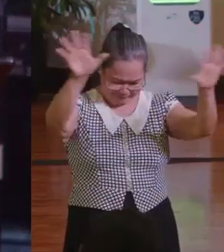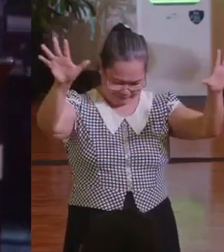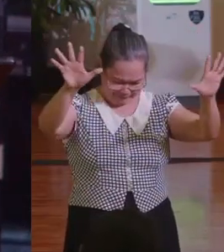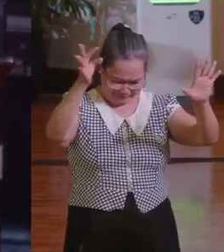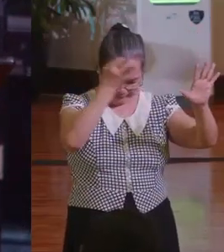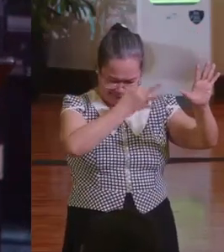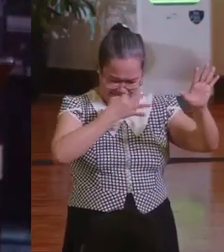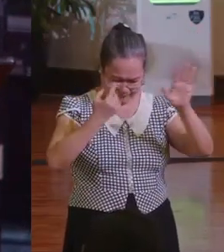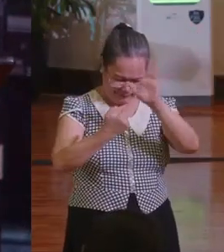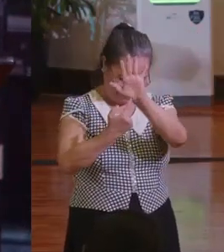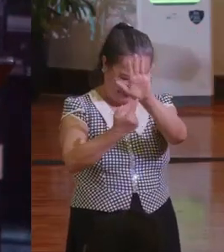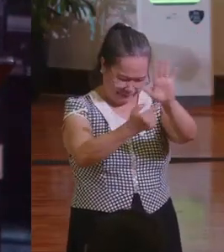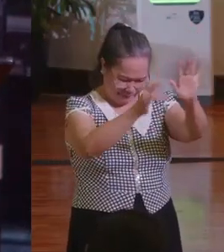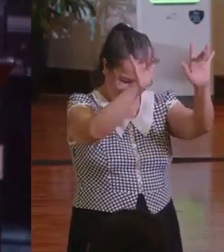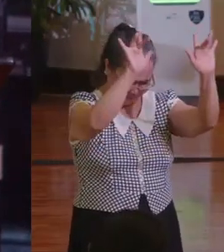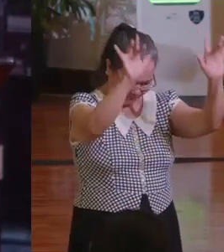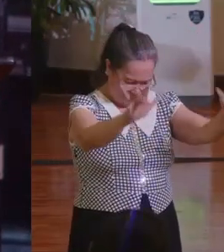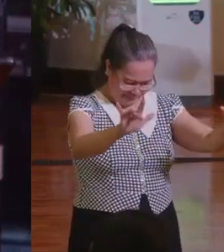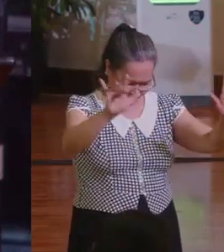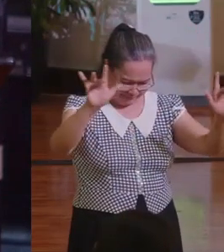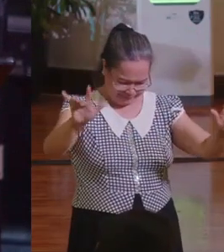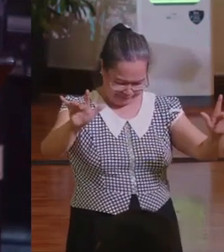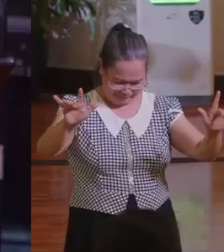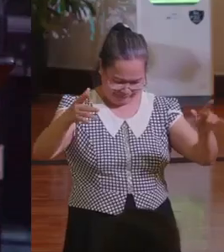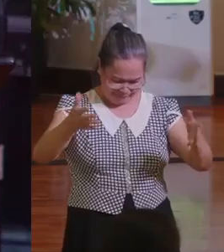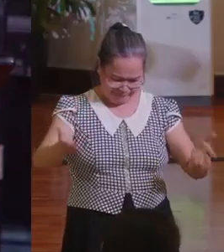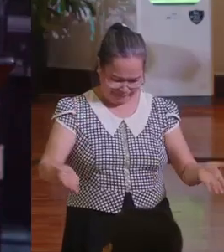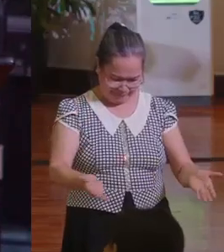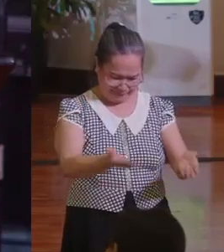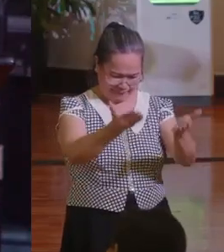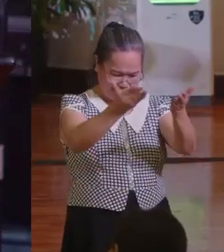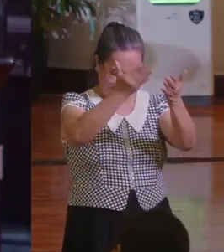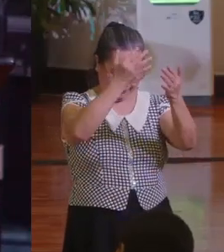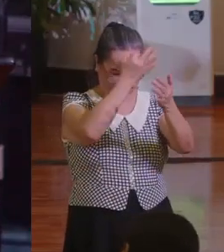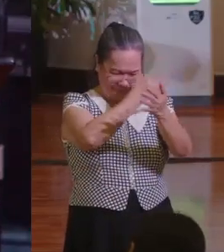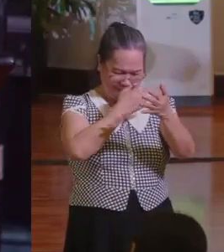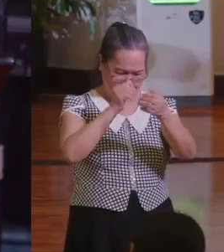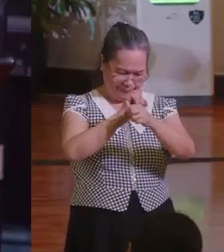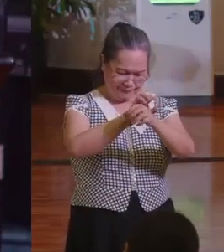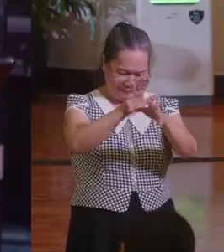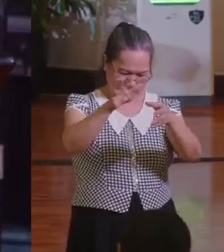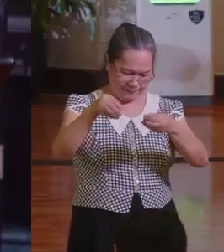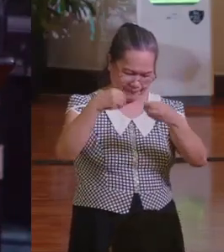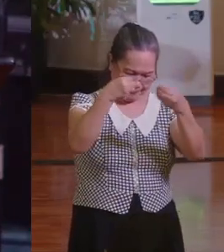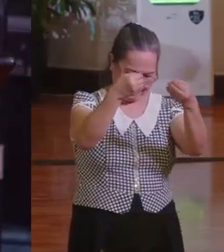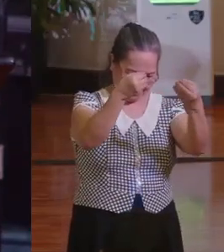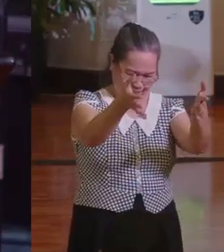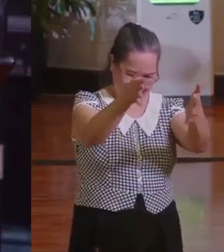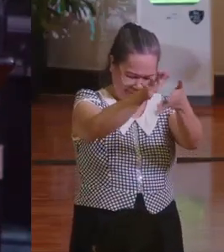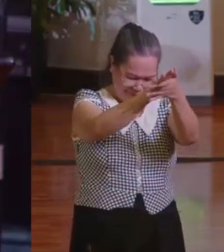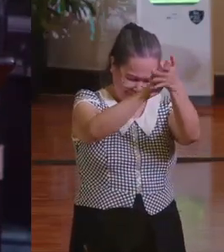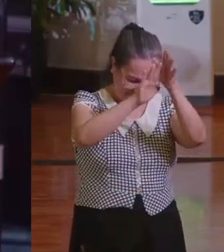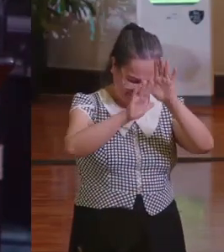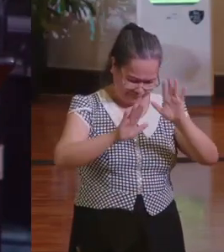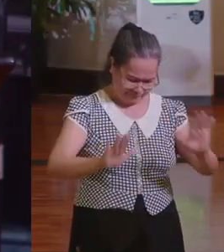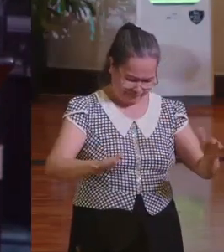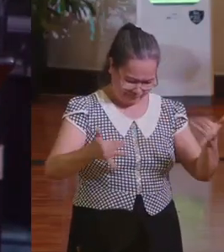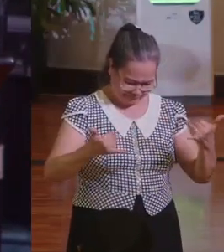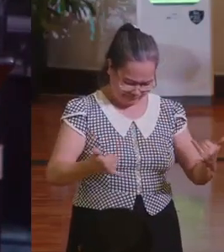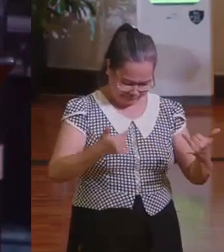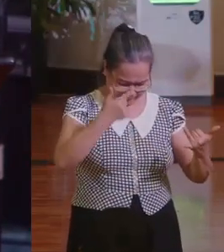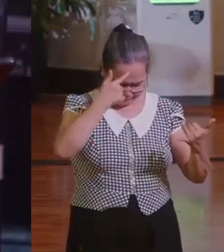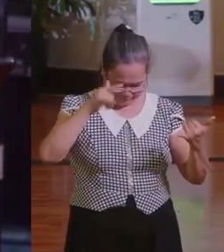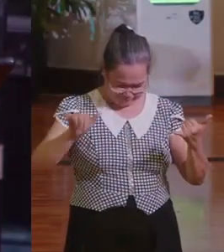mukha sa inyo at mahabag sa inyo. Ilingap nawa ng Panginoon ang kanyang mukha sa inyo at bigyan kayo ng kapayapaan magmula